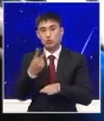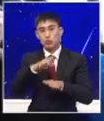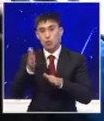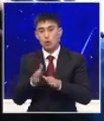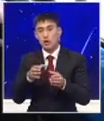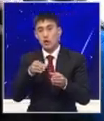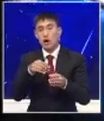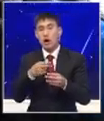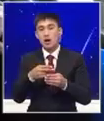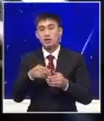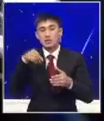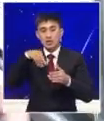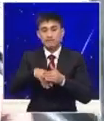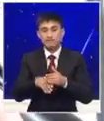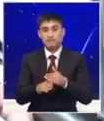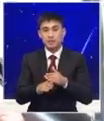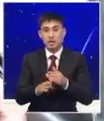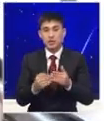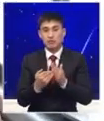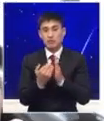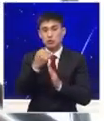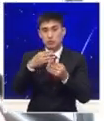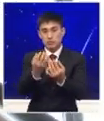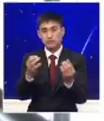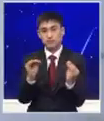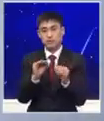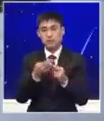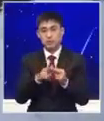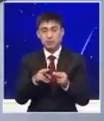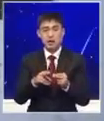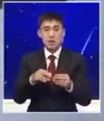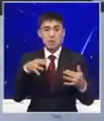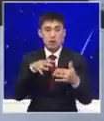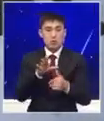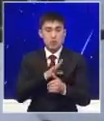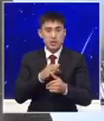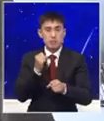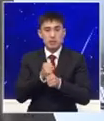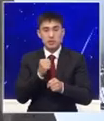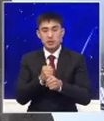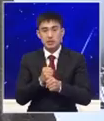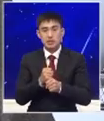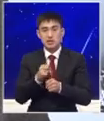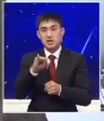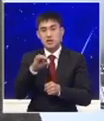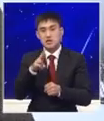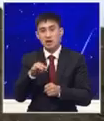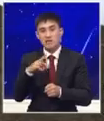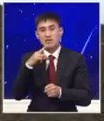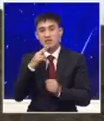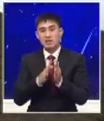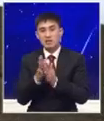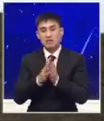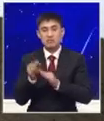гор, заранее вырыв глубокий ров и обнеся его высоким валом. Наряду с этим в бою были также применены ядовитые травы.